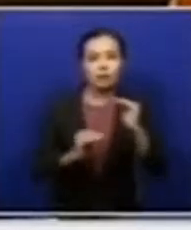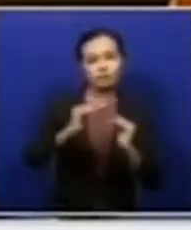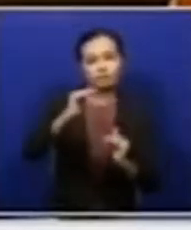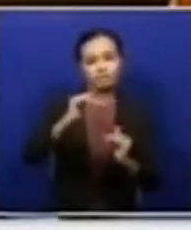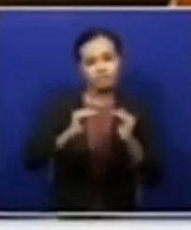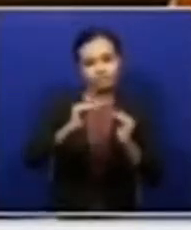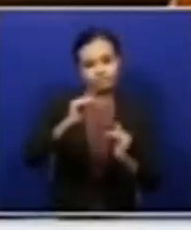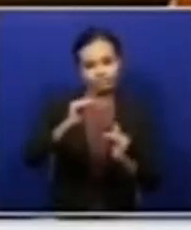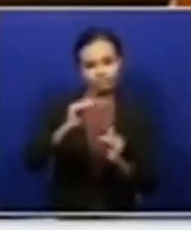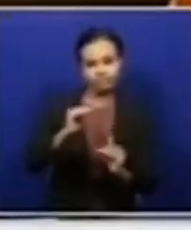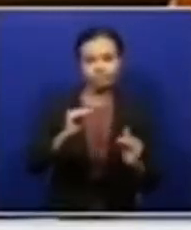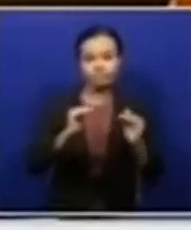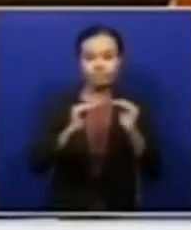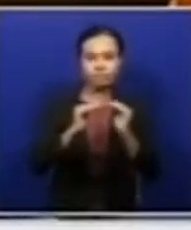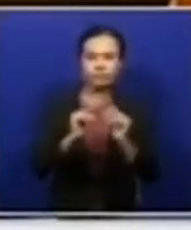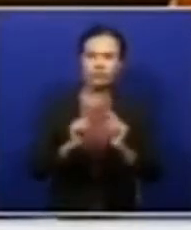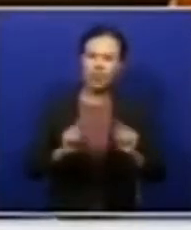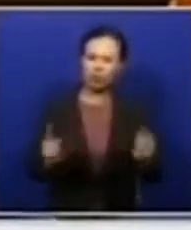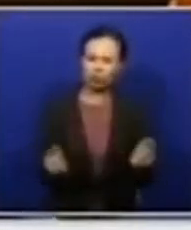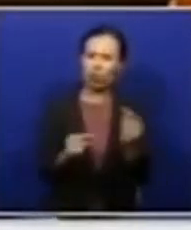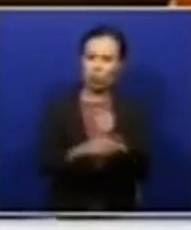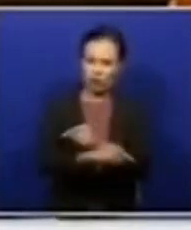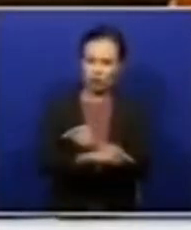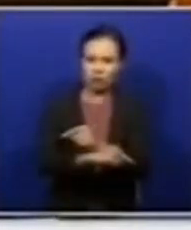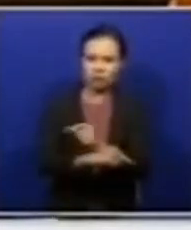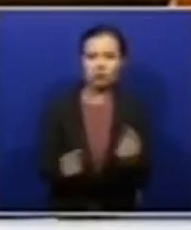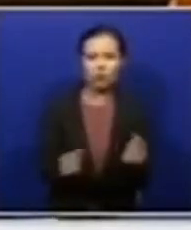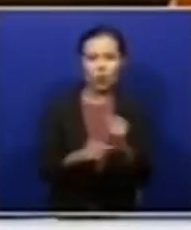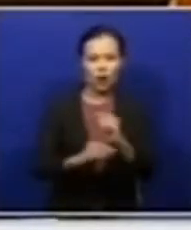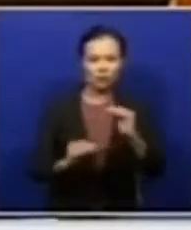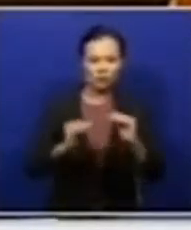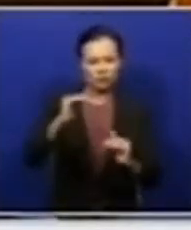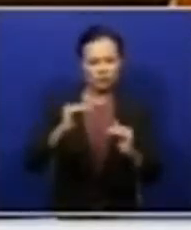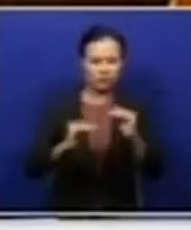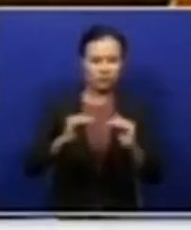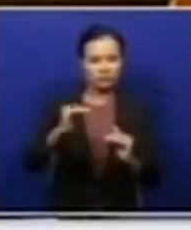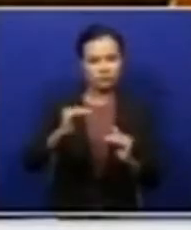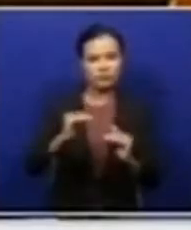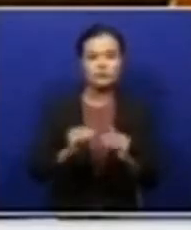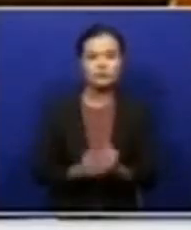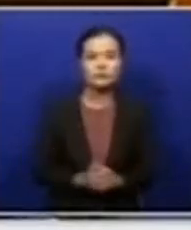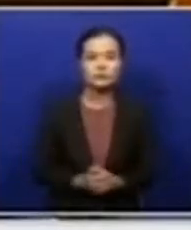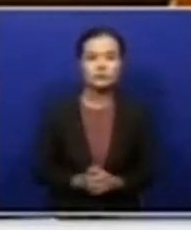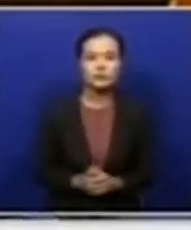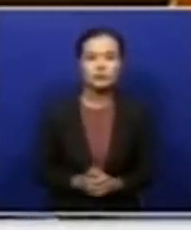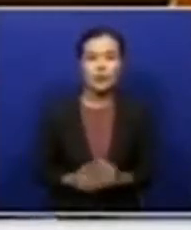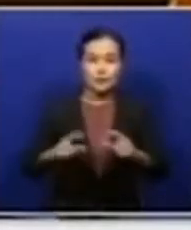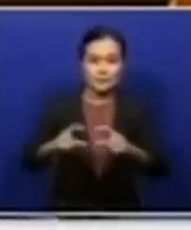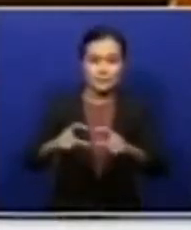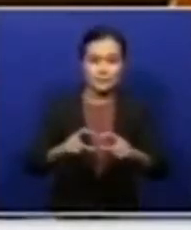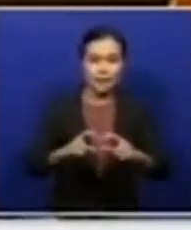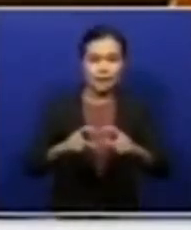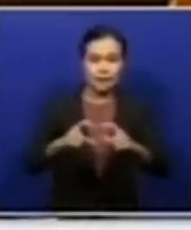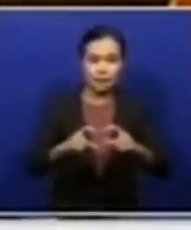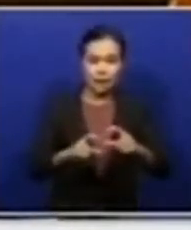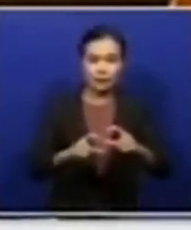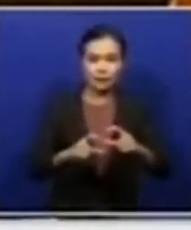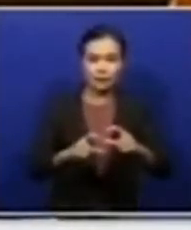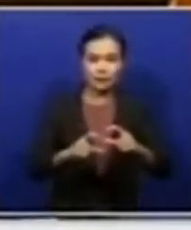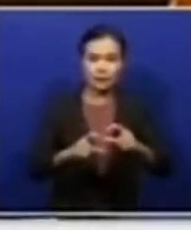ผมกับคิดว่ามันตรงกันข้ามนะครับกับการลดความเหลื่อมล้ำถามว่าเอาบัตรประชารัฐเ